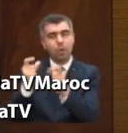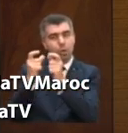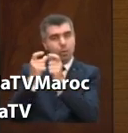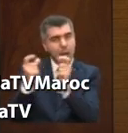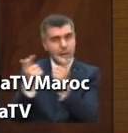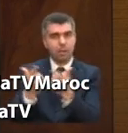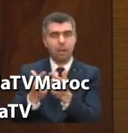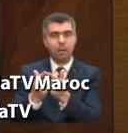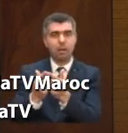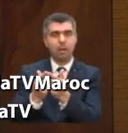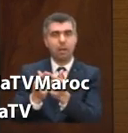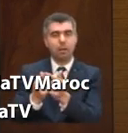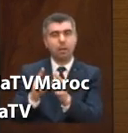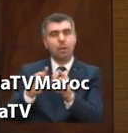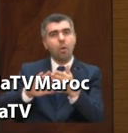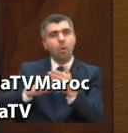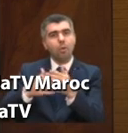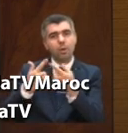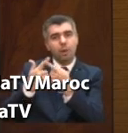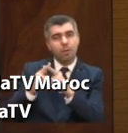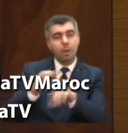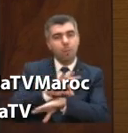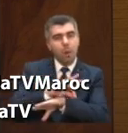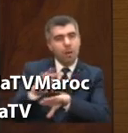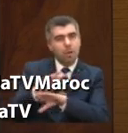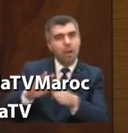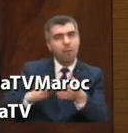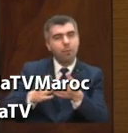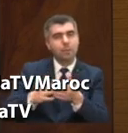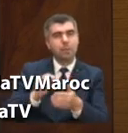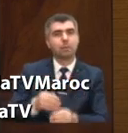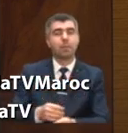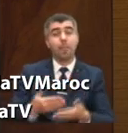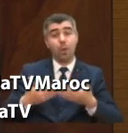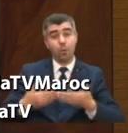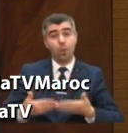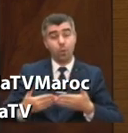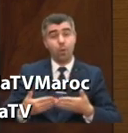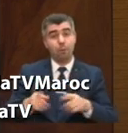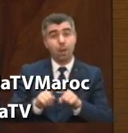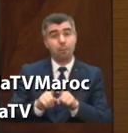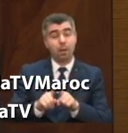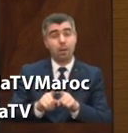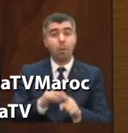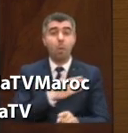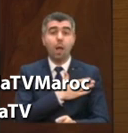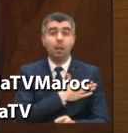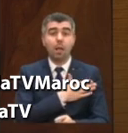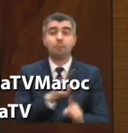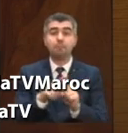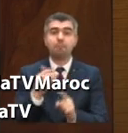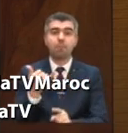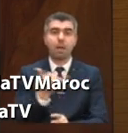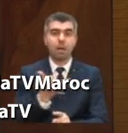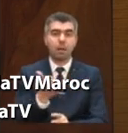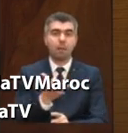في القطاع العام او القطاع الخاص لما يقدمونه من تضحيات جسيمه. اليوم الواجب المهني اصبح واجبا وطنيا في بعض الحالات،